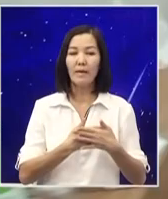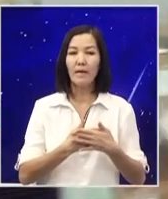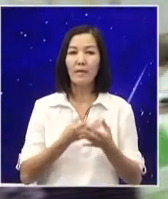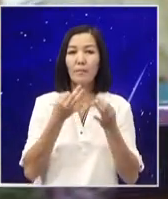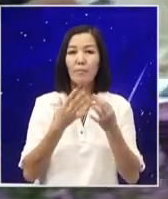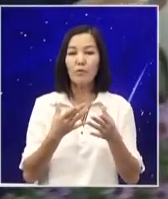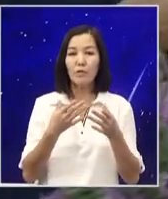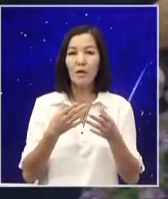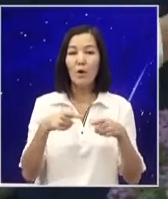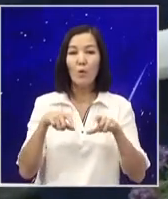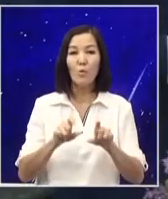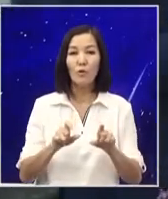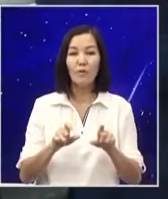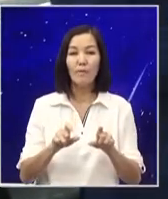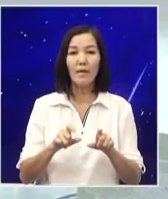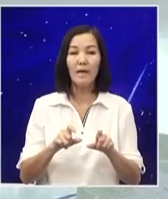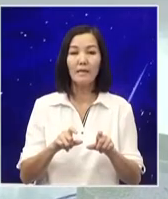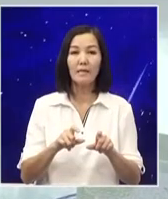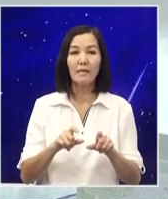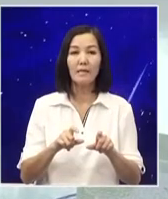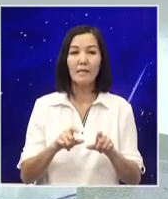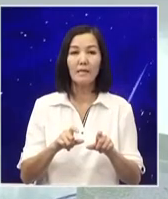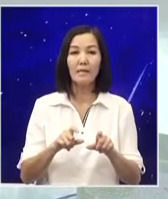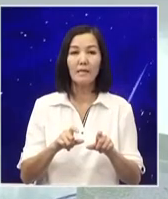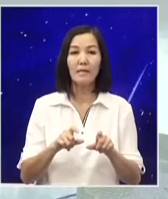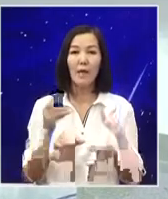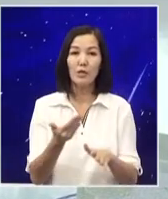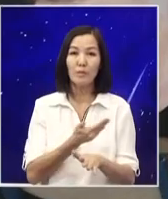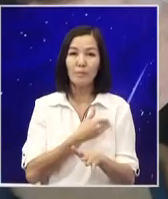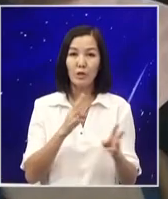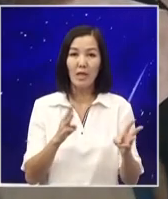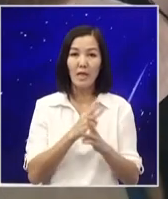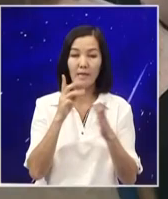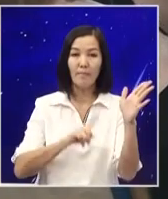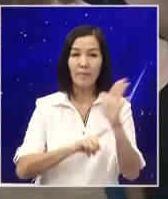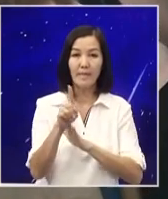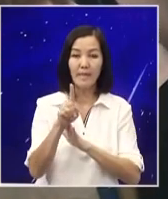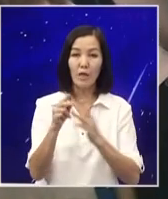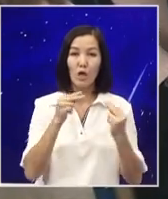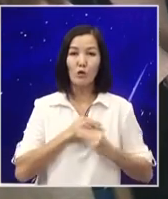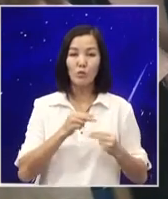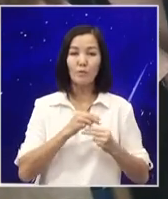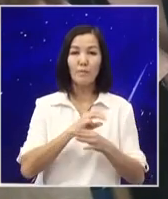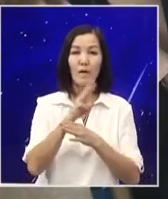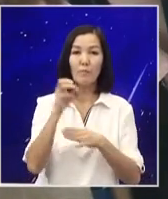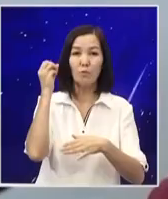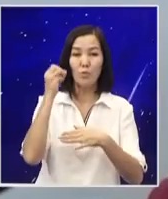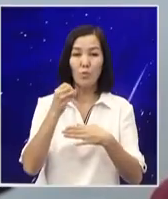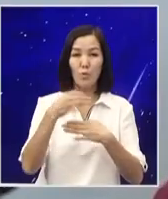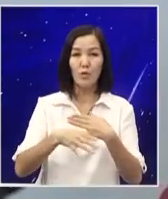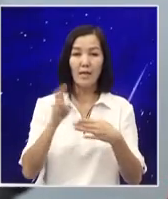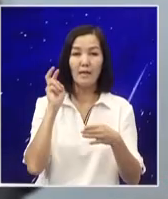қарап отырмай жолдасының бір жағынан шығысып кәсіп қысы келді. Сөйтіп жұмыспен қамту орталығының жолдамасы